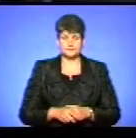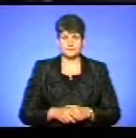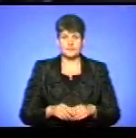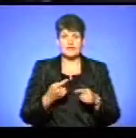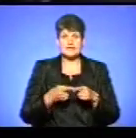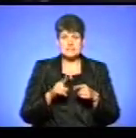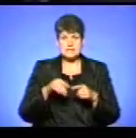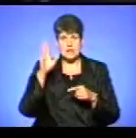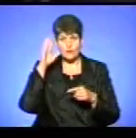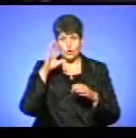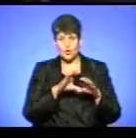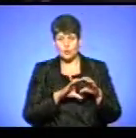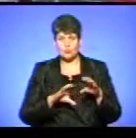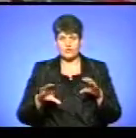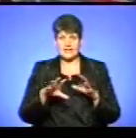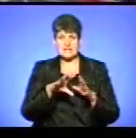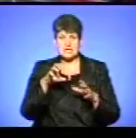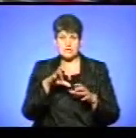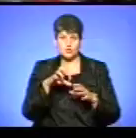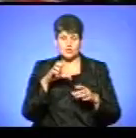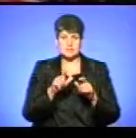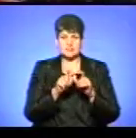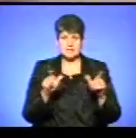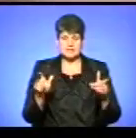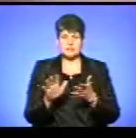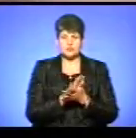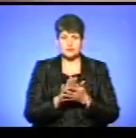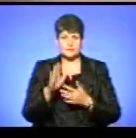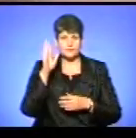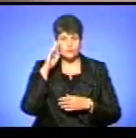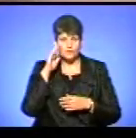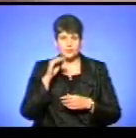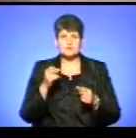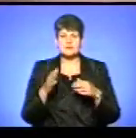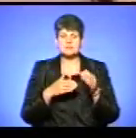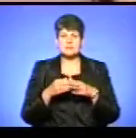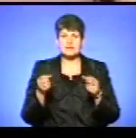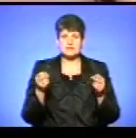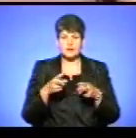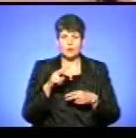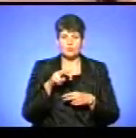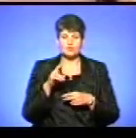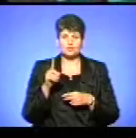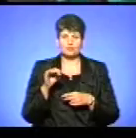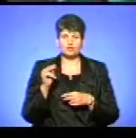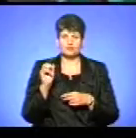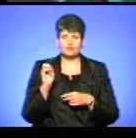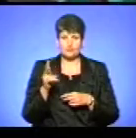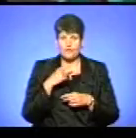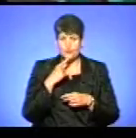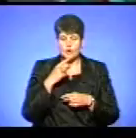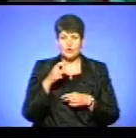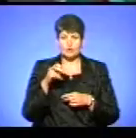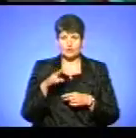Це водопровідна насосна станція Тернополя, на якій знезаражують воду. Фахівець Тернопільводоканалу Любов Зубчук каже, хлору